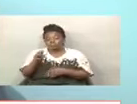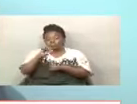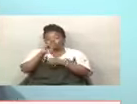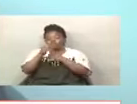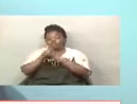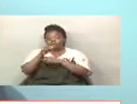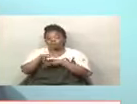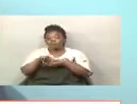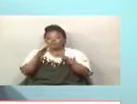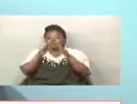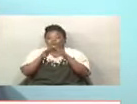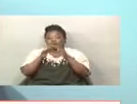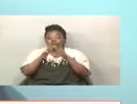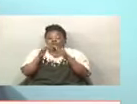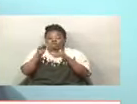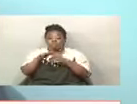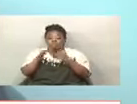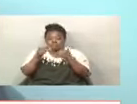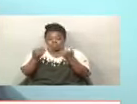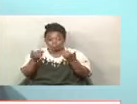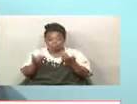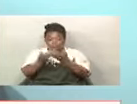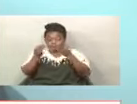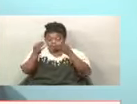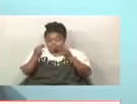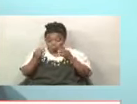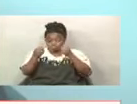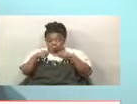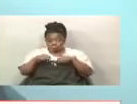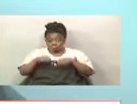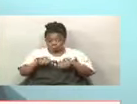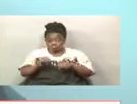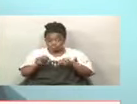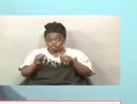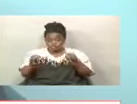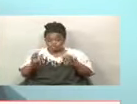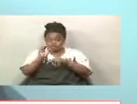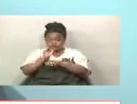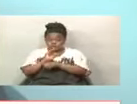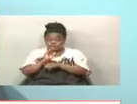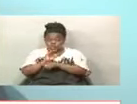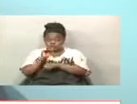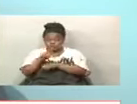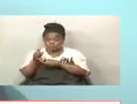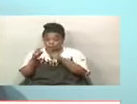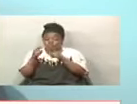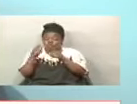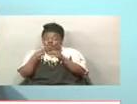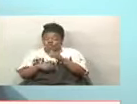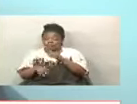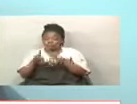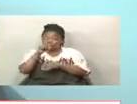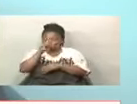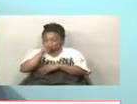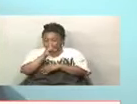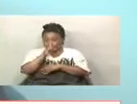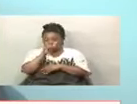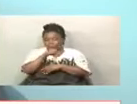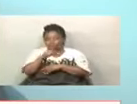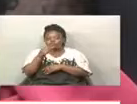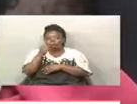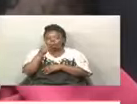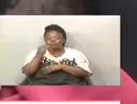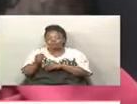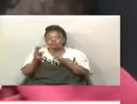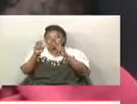makago, alyolyoma abaana bo, alyolyoma buli kyokola, abamu nga balyolyoma ekkanisa yo, naye tugenda kusirisa buli kamako omulyolyoma gwa